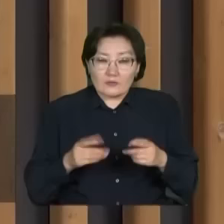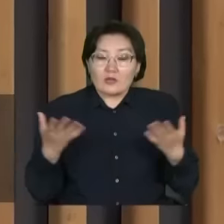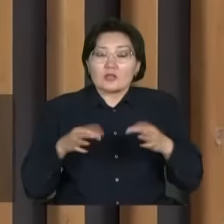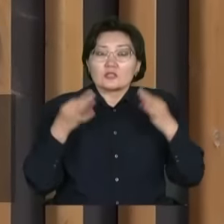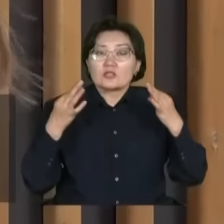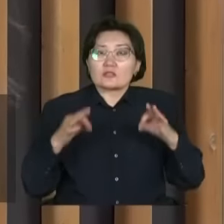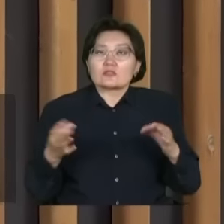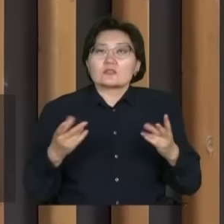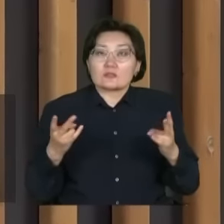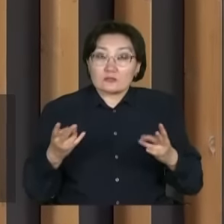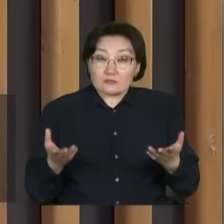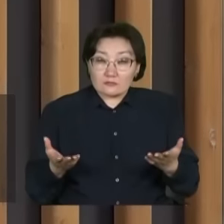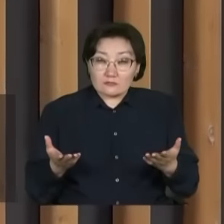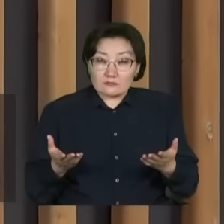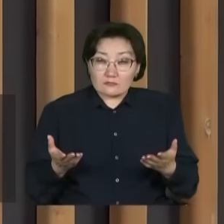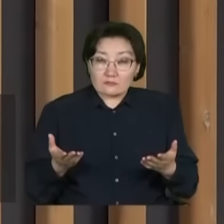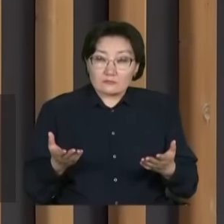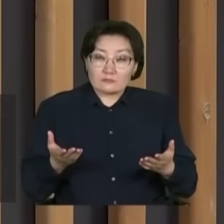Мынау